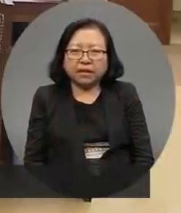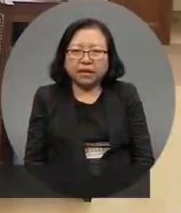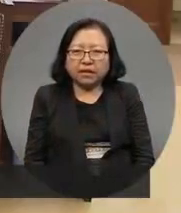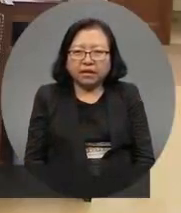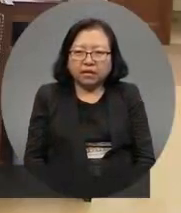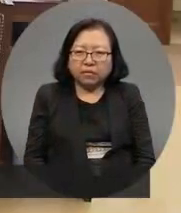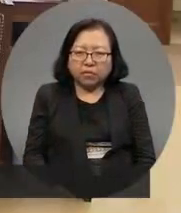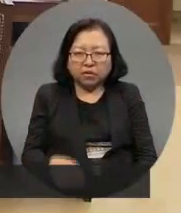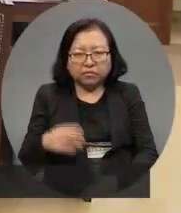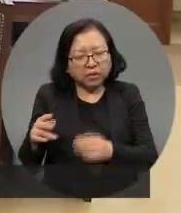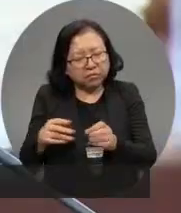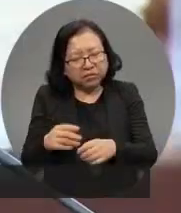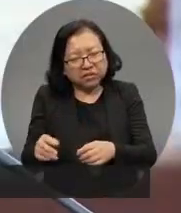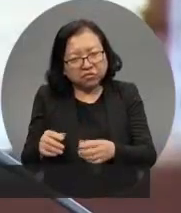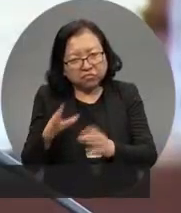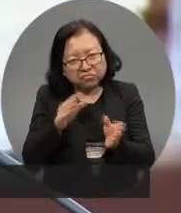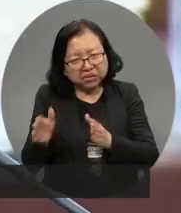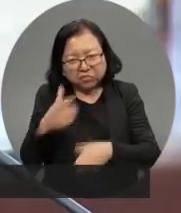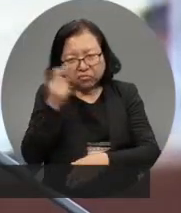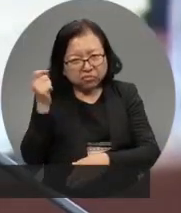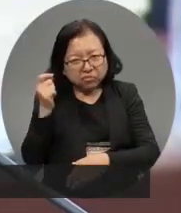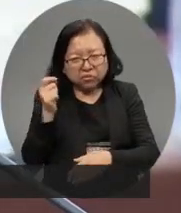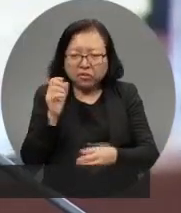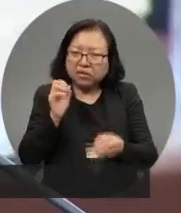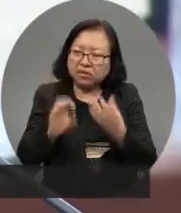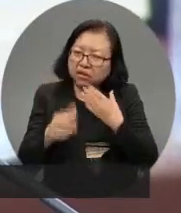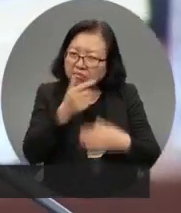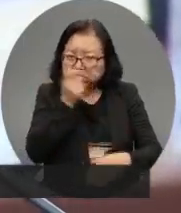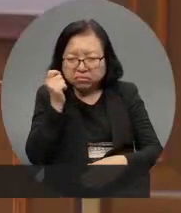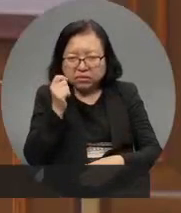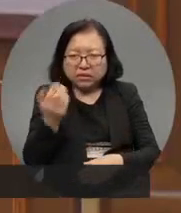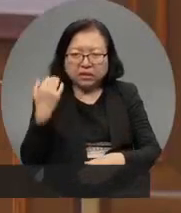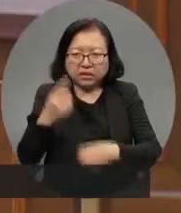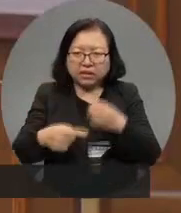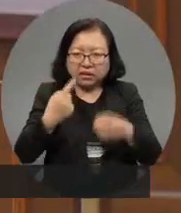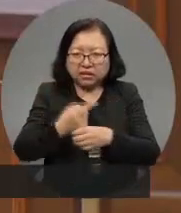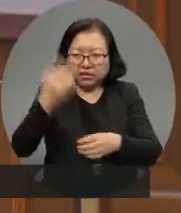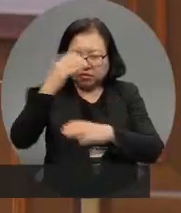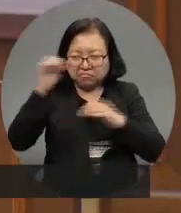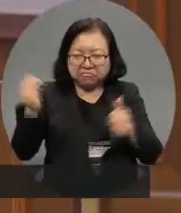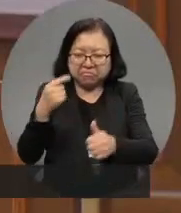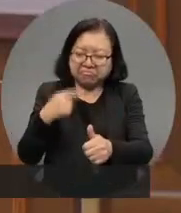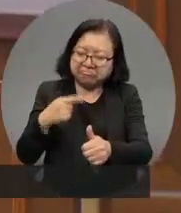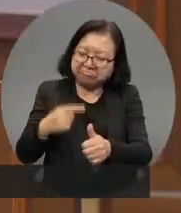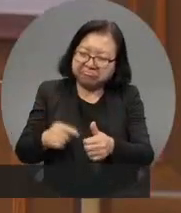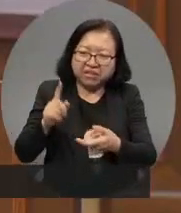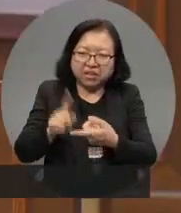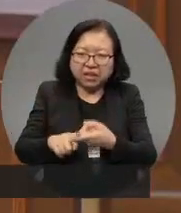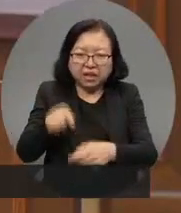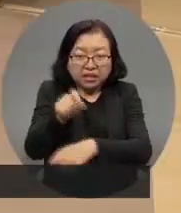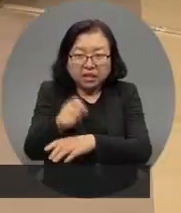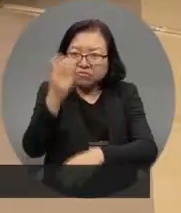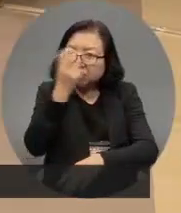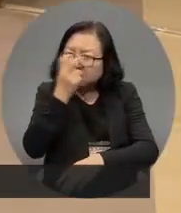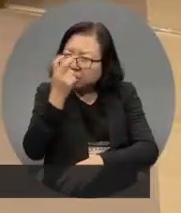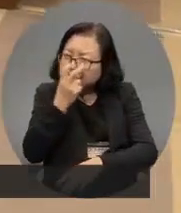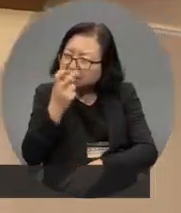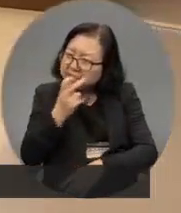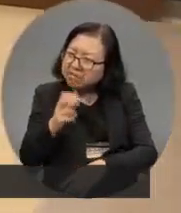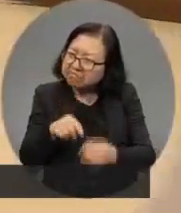부실한 준비에 형식적인 답변까지. 지난 1년 동안 충북 교육을 점검한다는 행정사무감사의 취지가